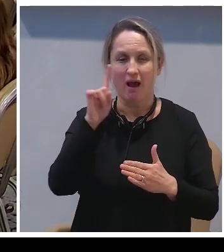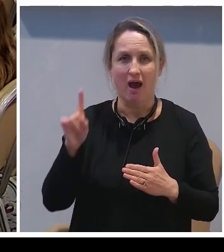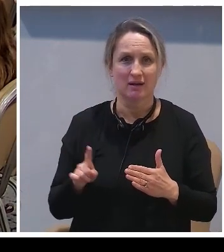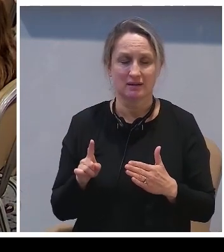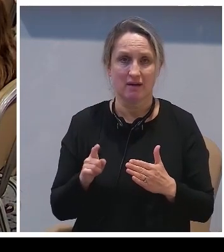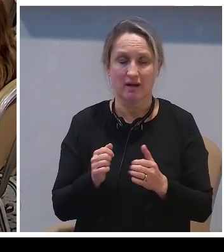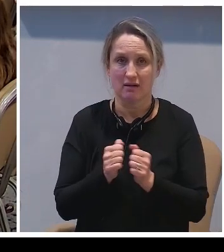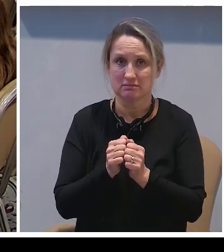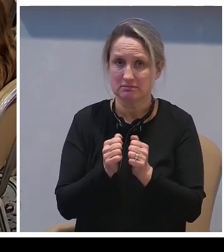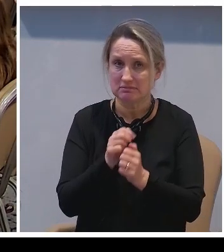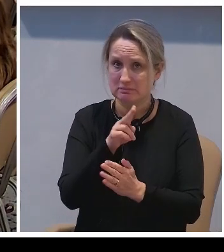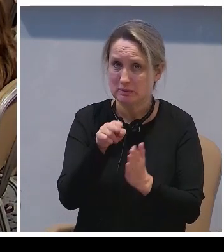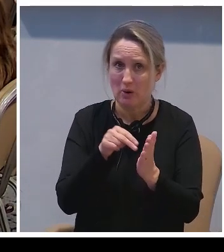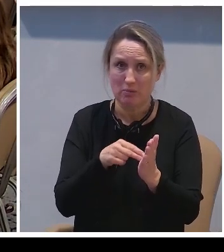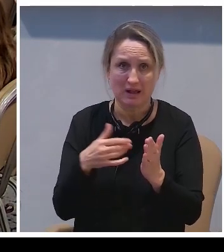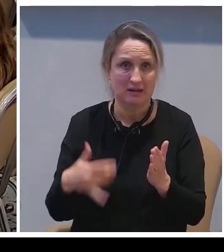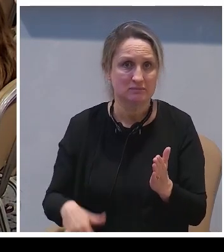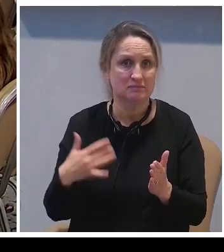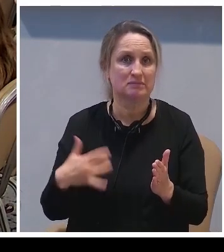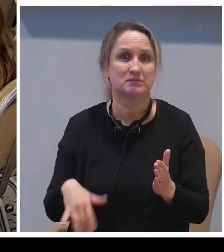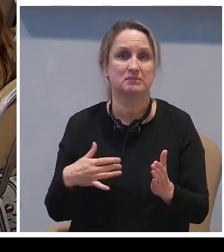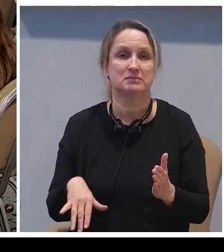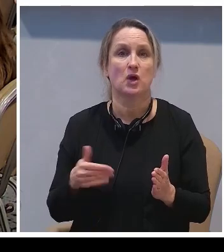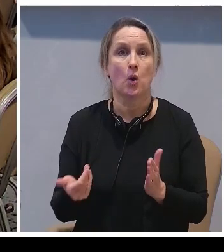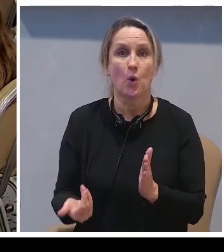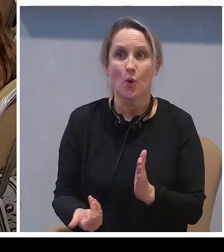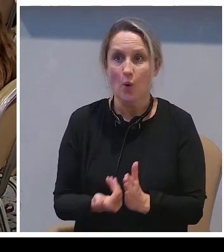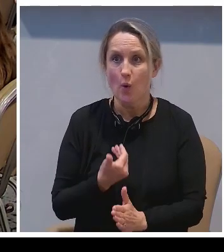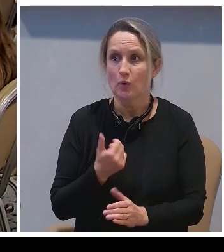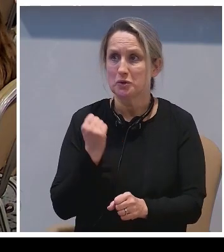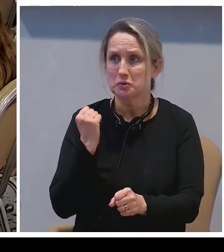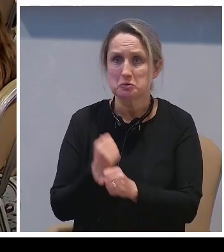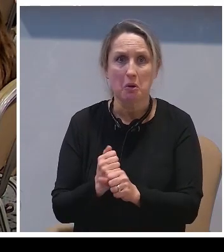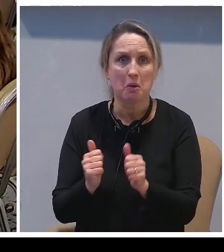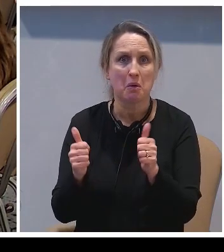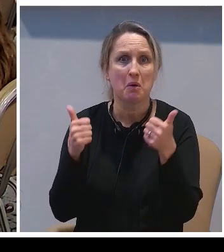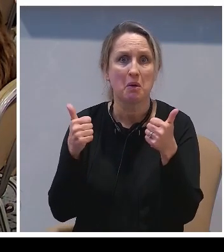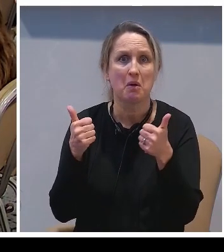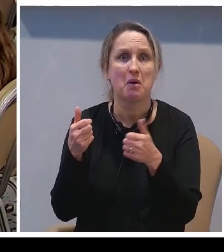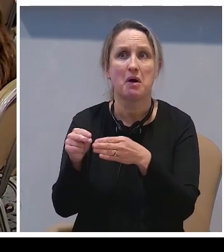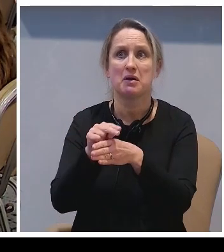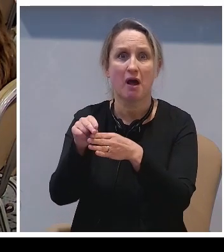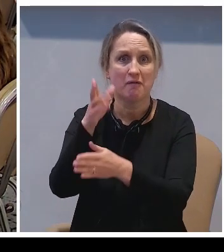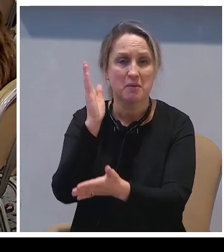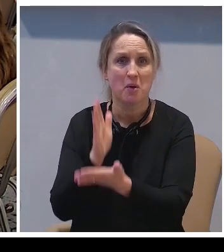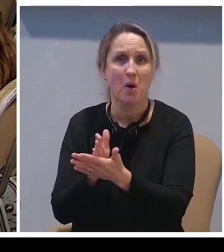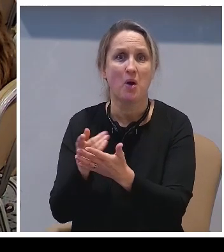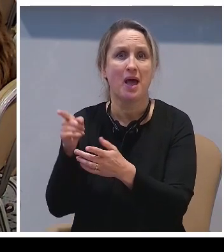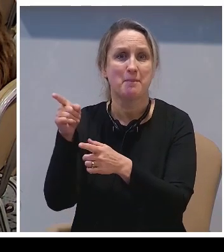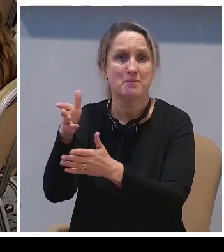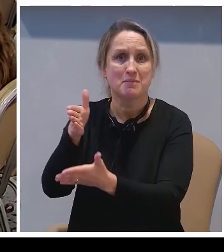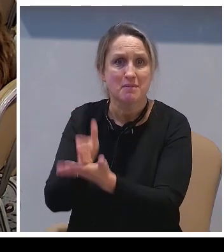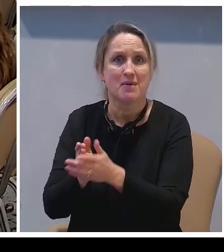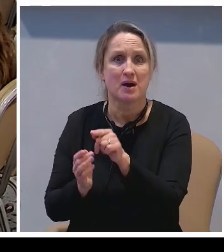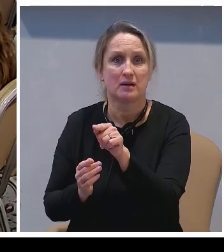suur And kitsaskoht, et it's a kui siis recent see trend. uus ja It's a hästi recent töötav significant ravim problem tuleb that turule, when